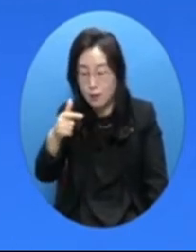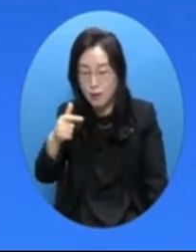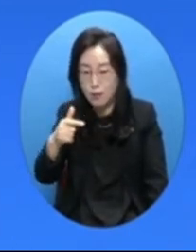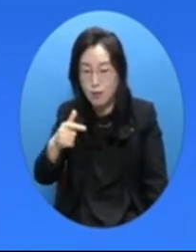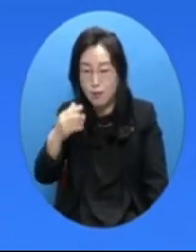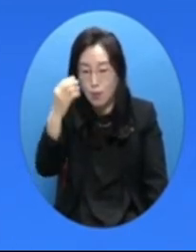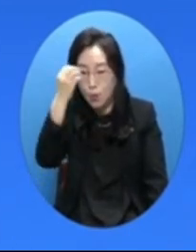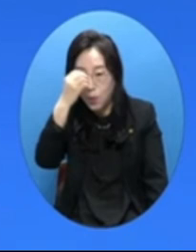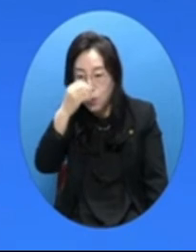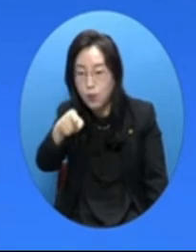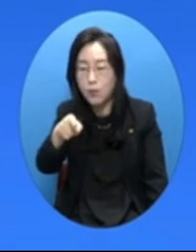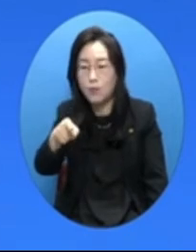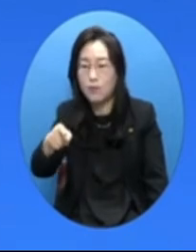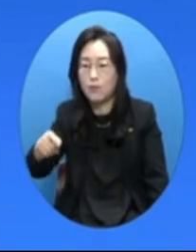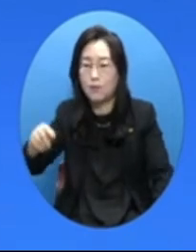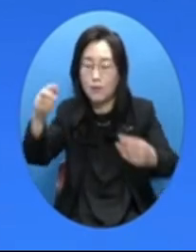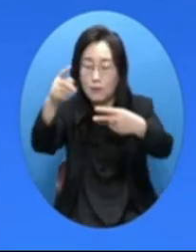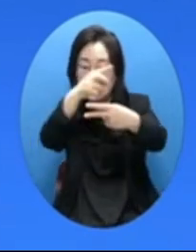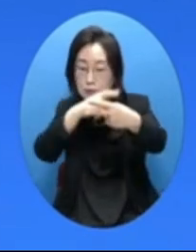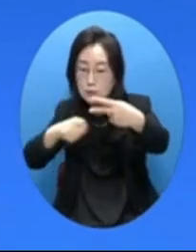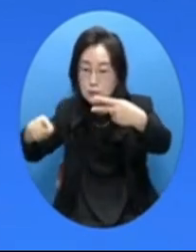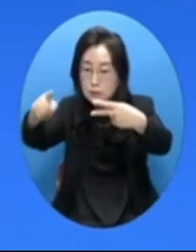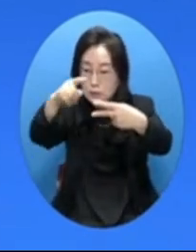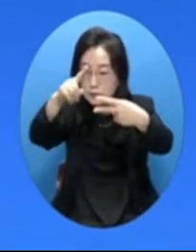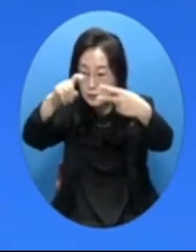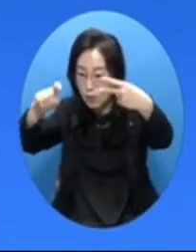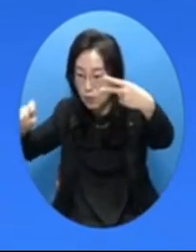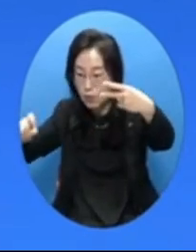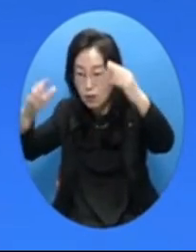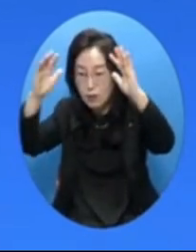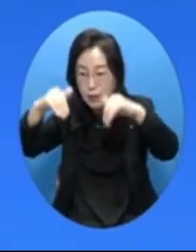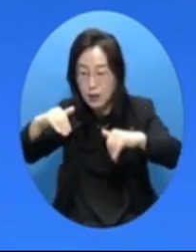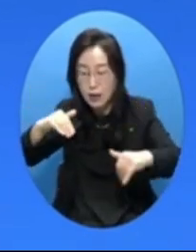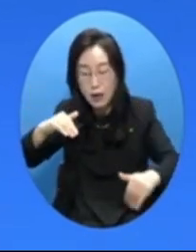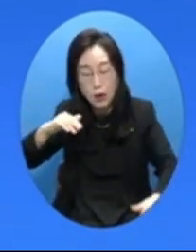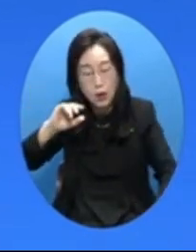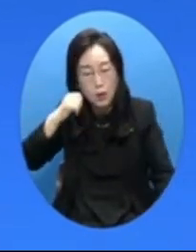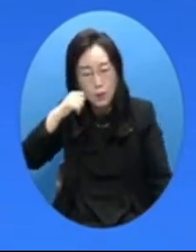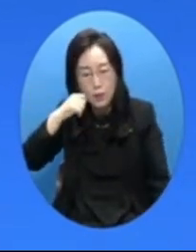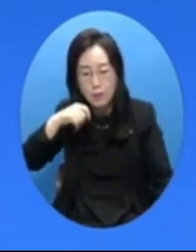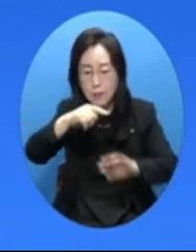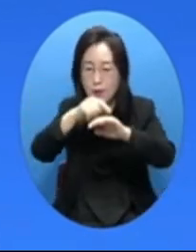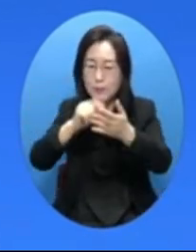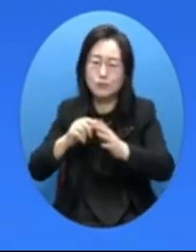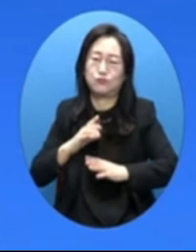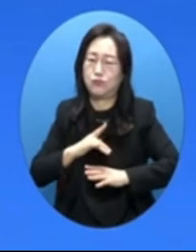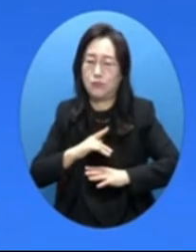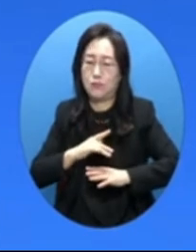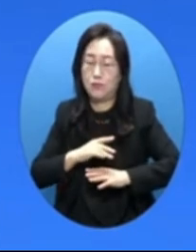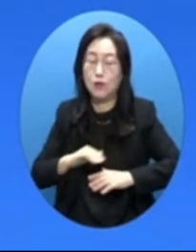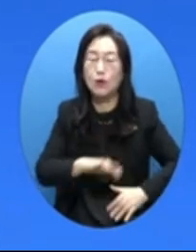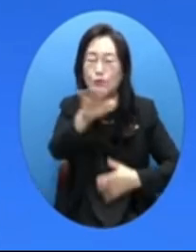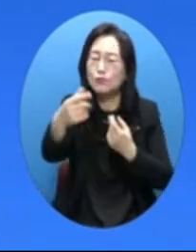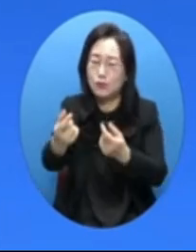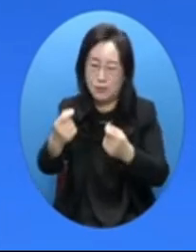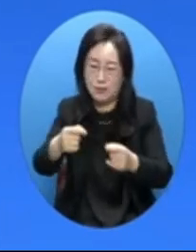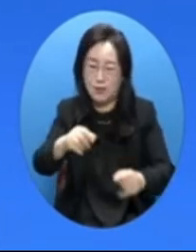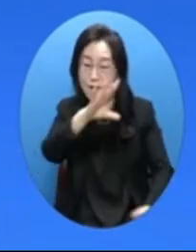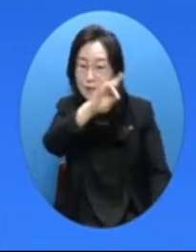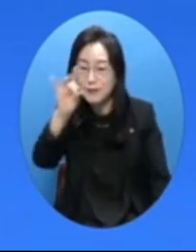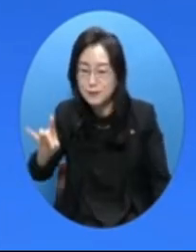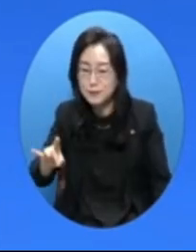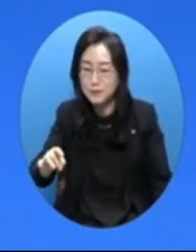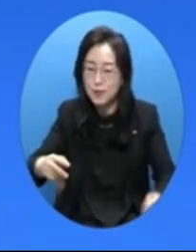우리가이 성을 어떻게 무너뜨리나 마음에 두려움만 가득하게 되었습니다 우리가 살다 보면 때때로이